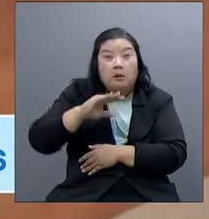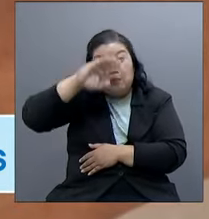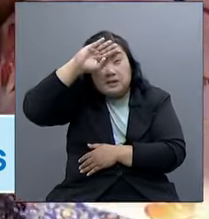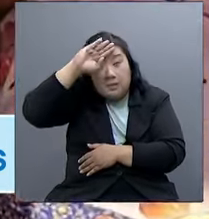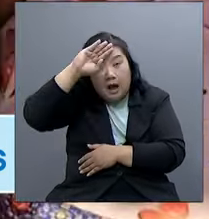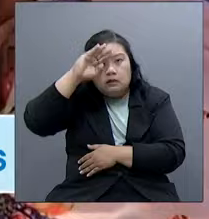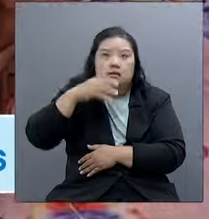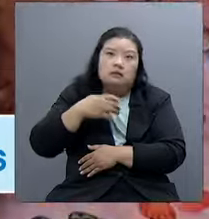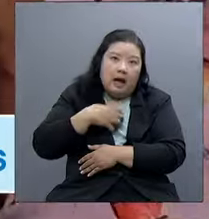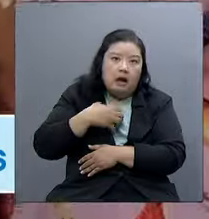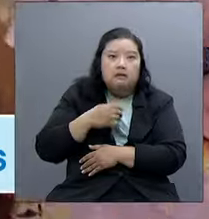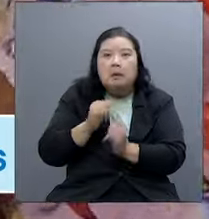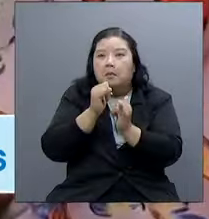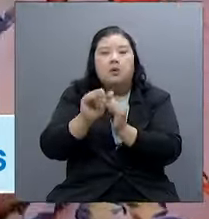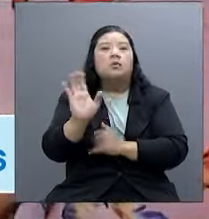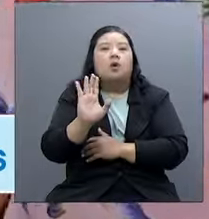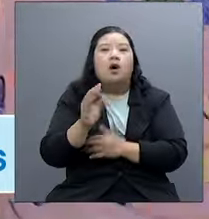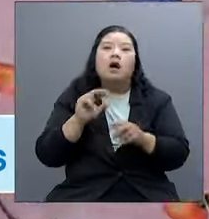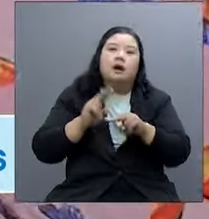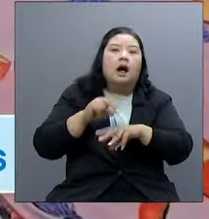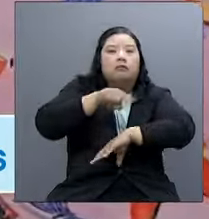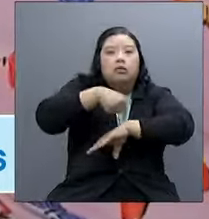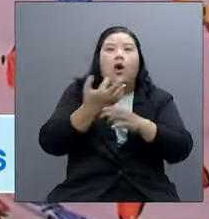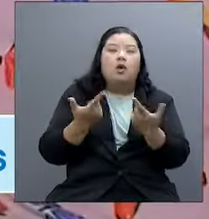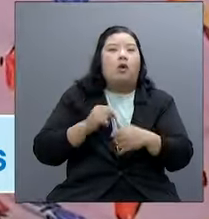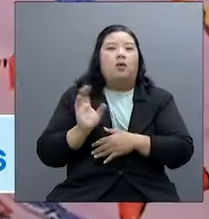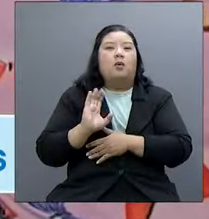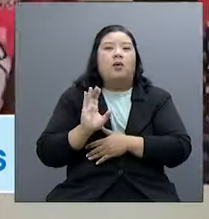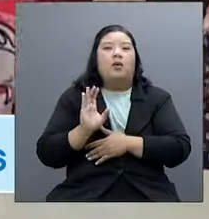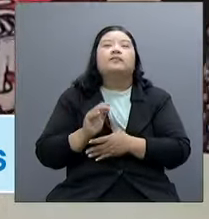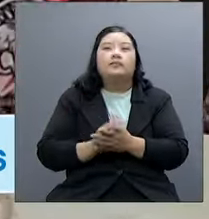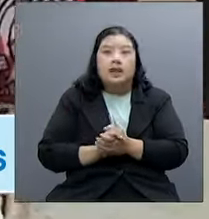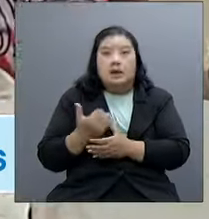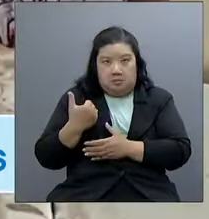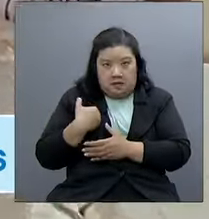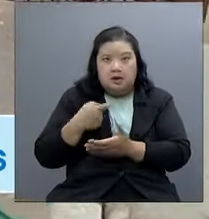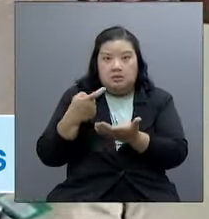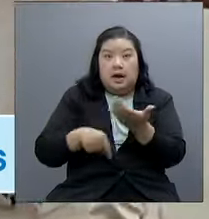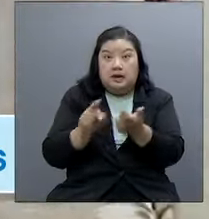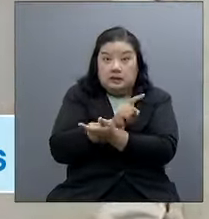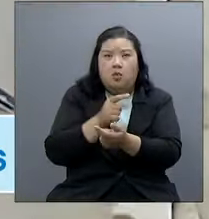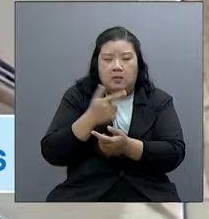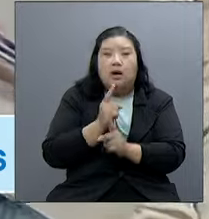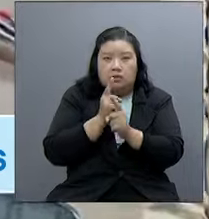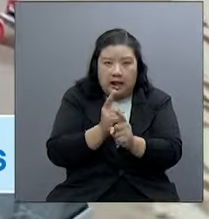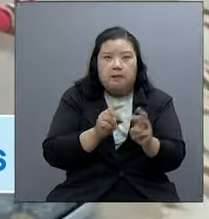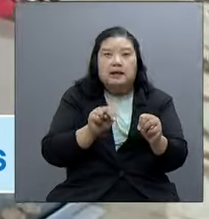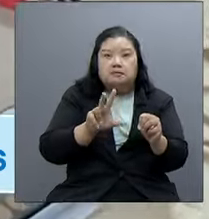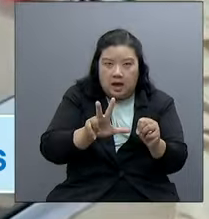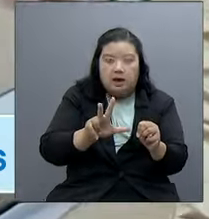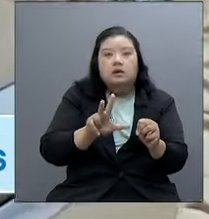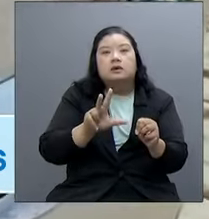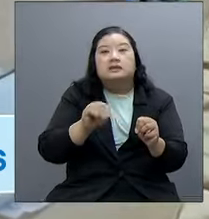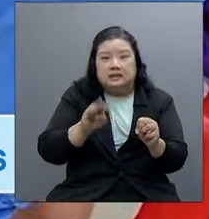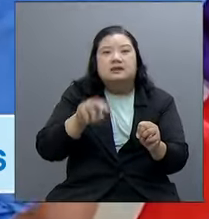ารเดินทางไกลหรอวต้องไปนั่งรอควนานๆ ค่ะ ซ่ถแ้วจะมี 10 ประกันสังคมตามมาตรา 39 และ 40